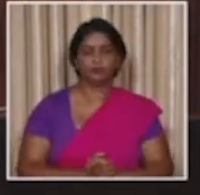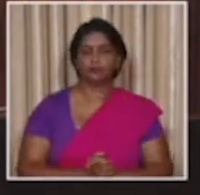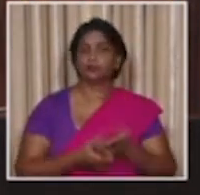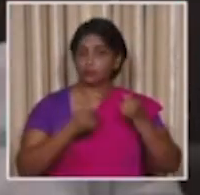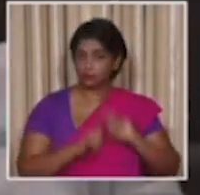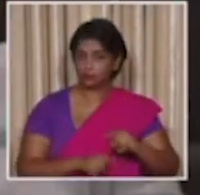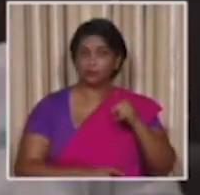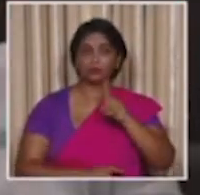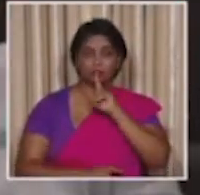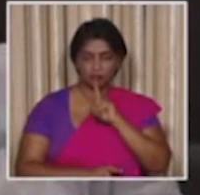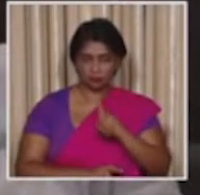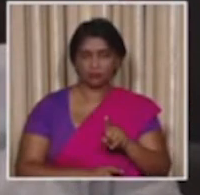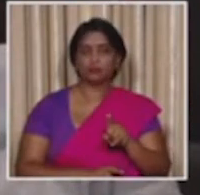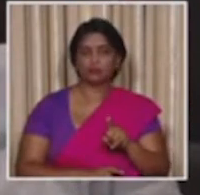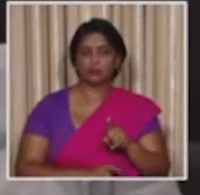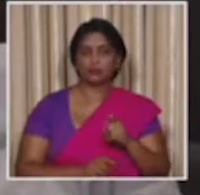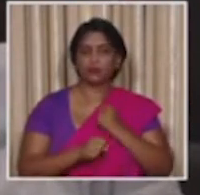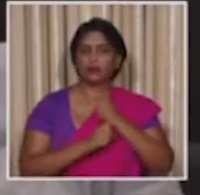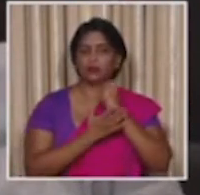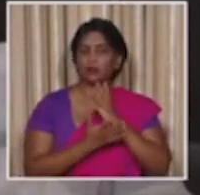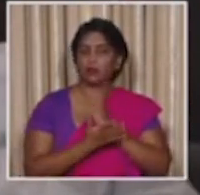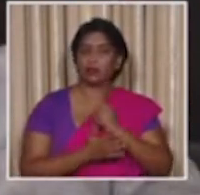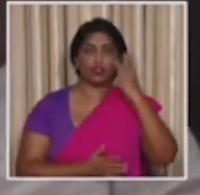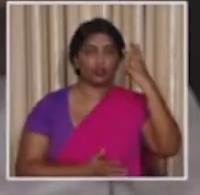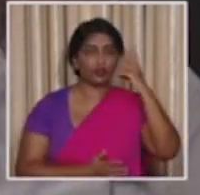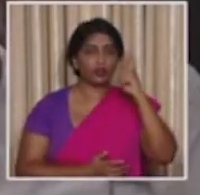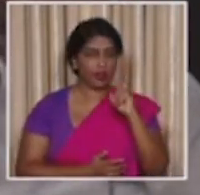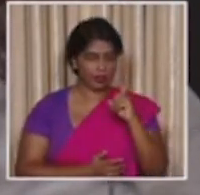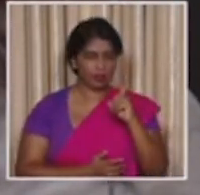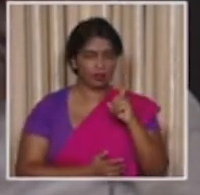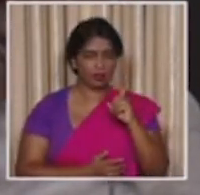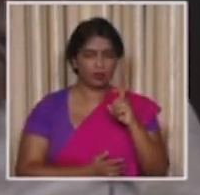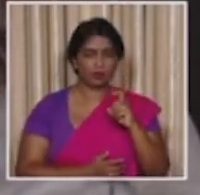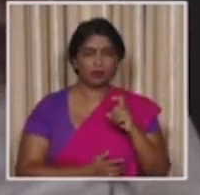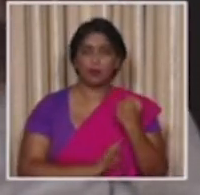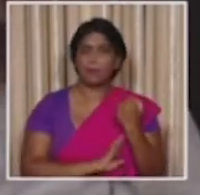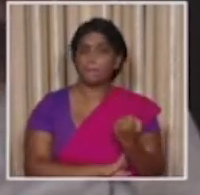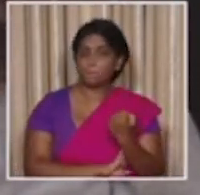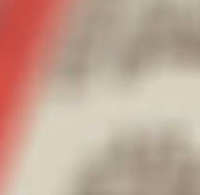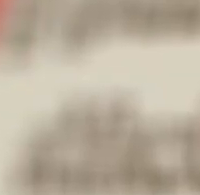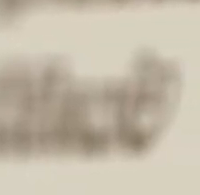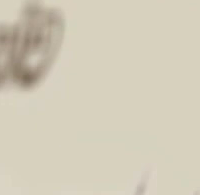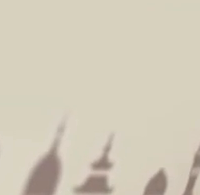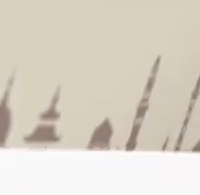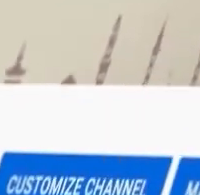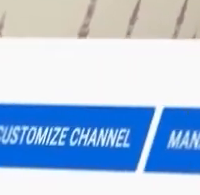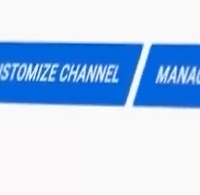ඔබතුමාගේ තීරණය සඳහන් කළා අනුක්‍රම ව්‍යවස්ථාවේ 3 ඈන්න වගන්ති. බලතලා වරප්‍රසාදය.